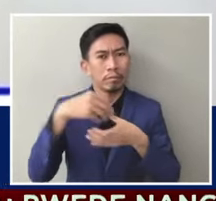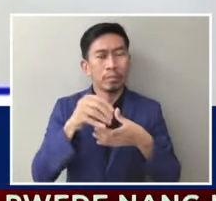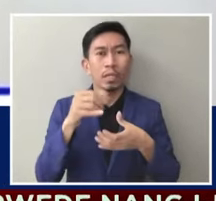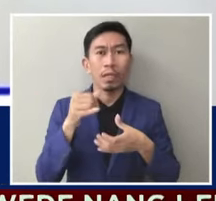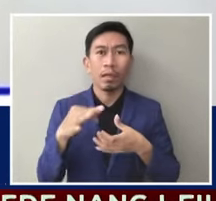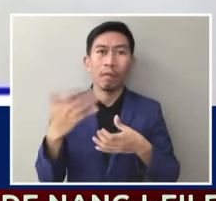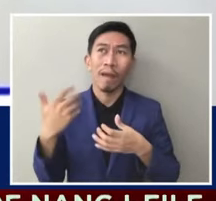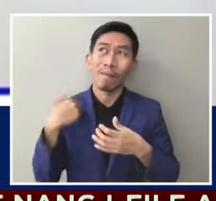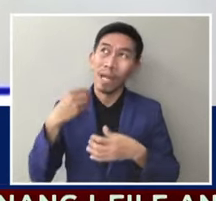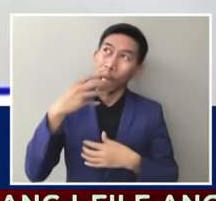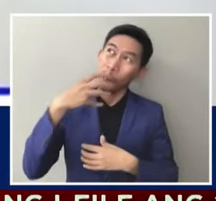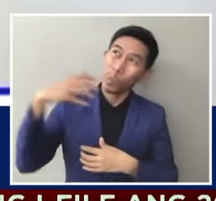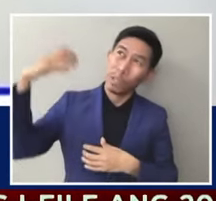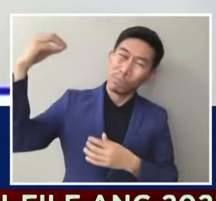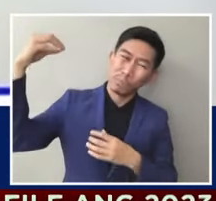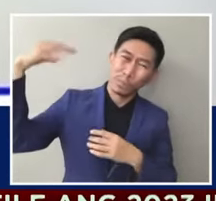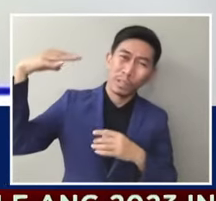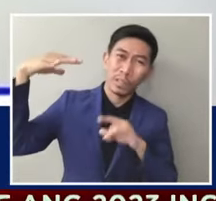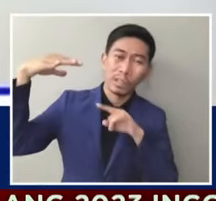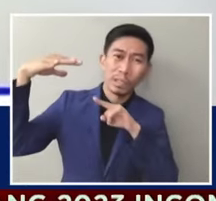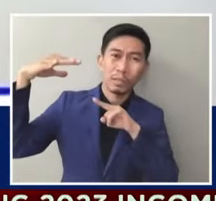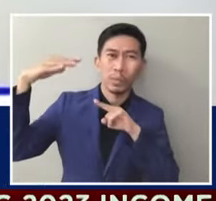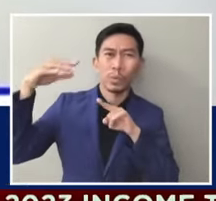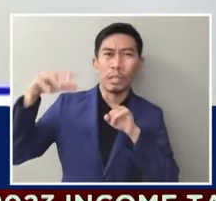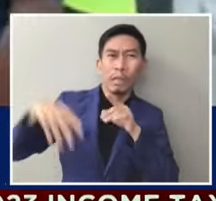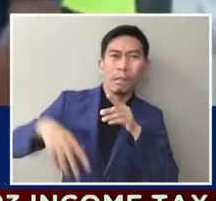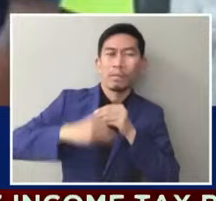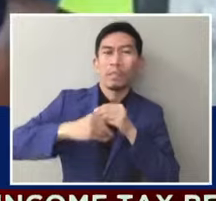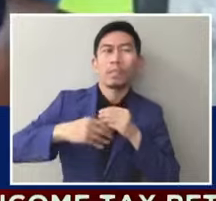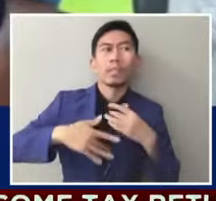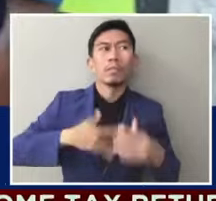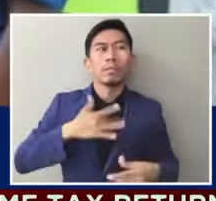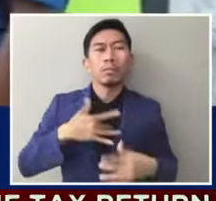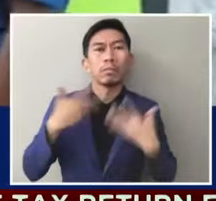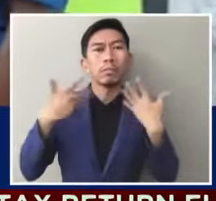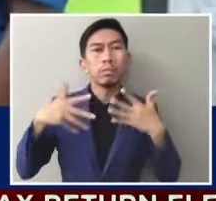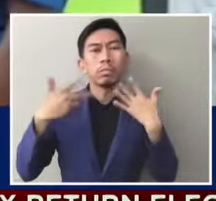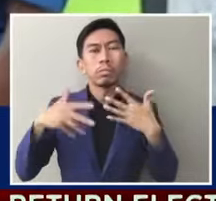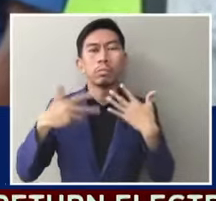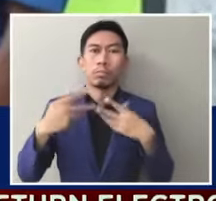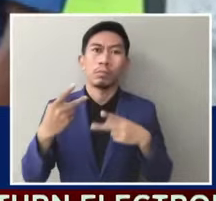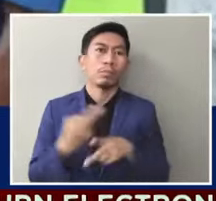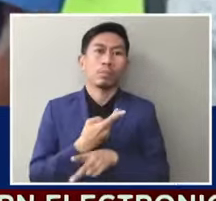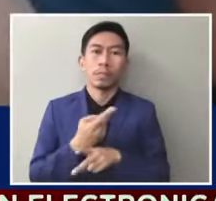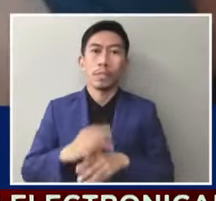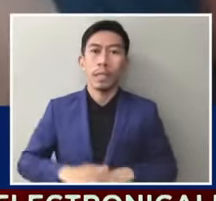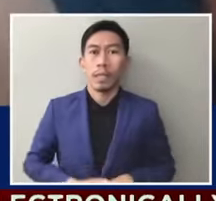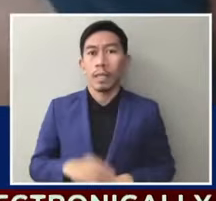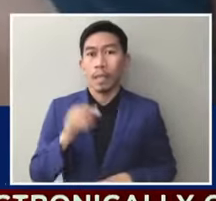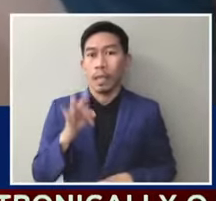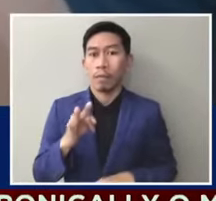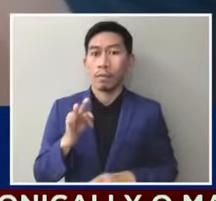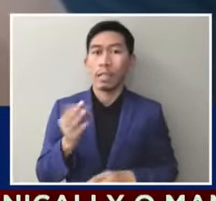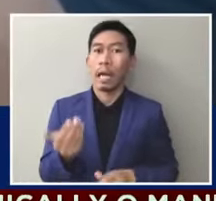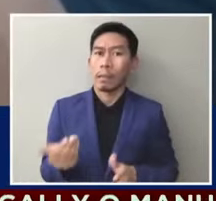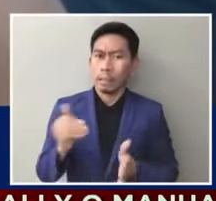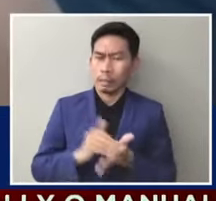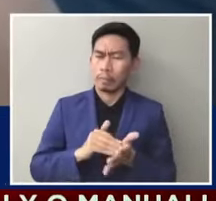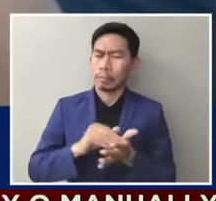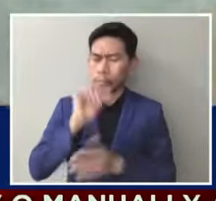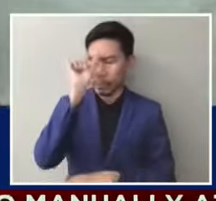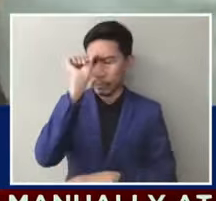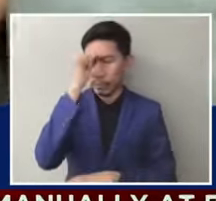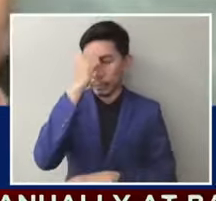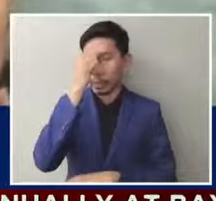araw, madadagdagan pa yung mararamdaman natin yung init. And then, of course, yung palagihan po natin pag-inom ng tubig, kakatulong